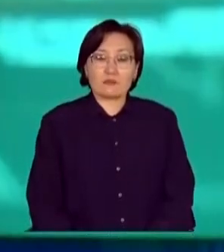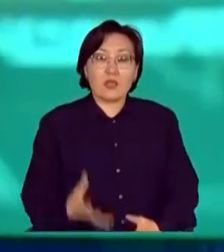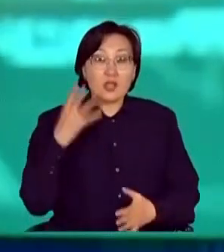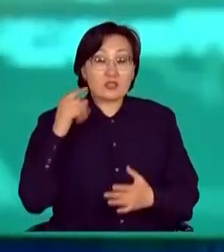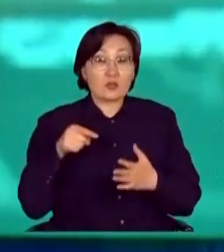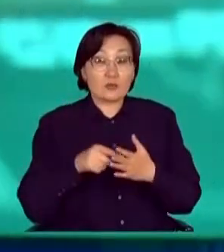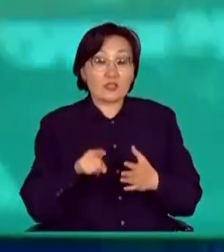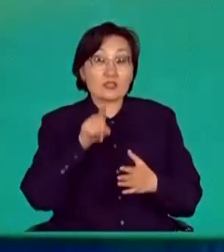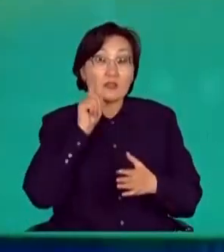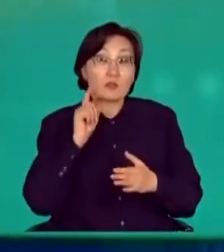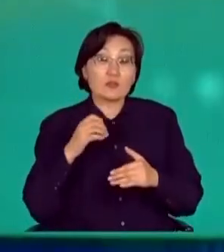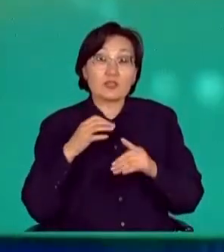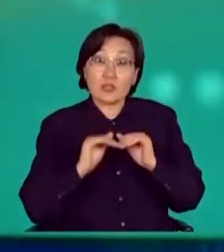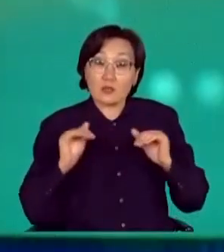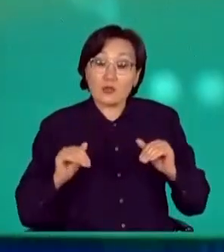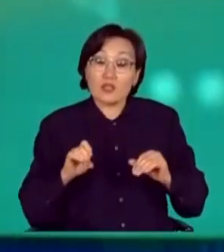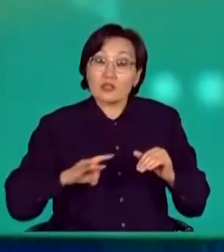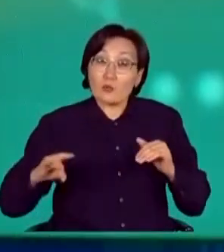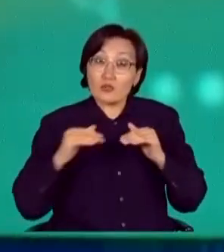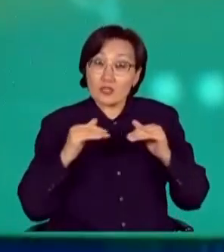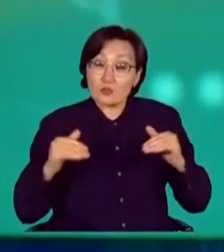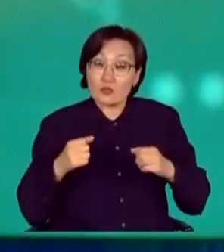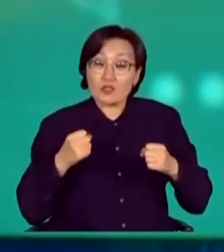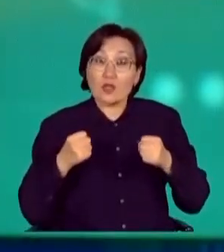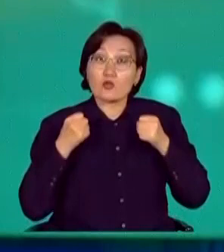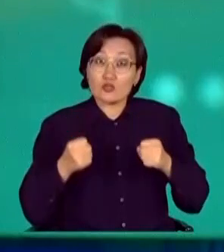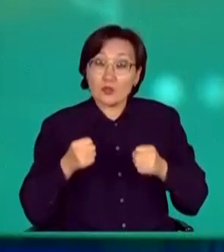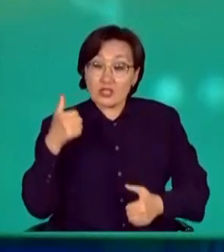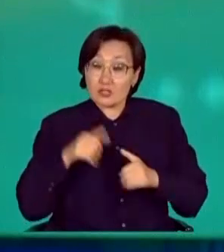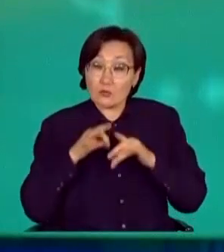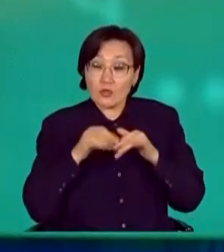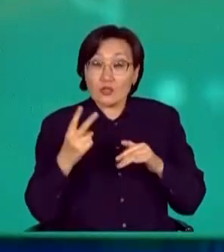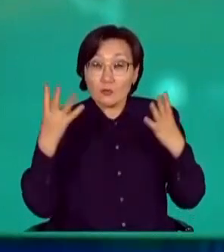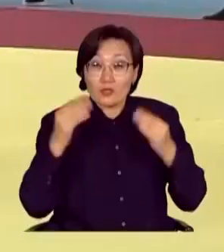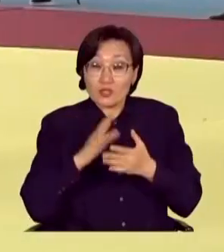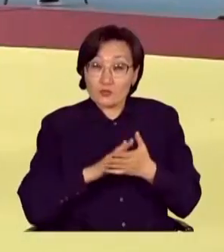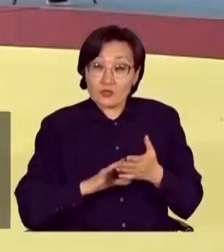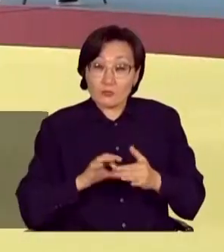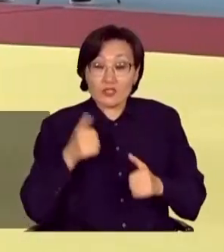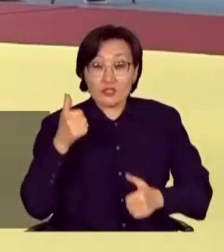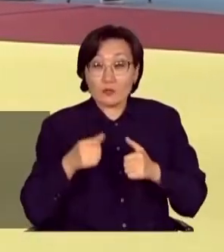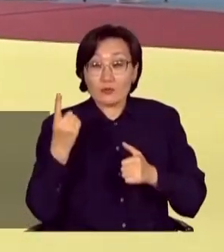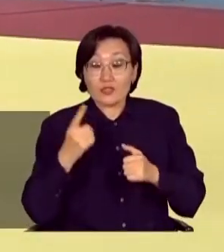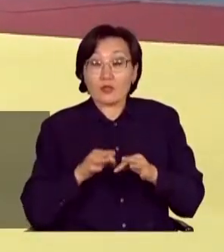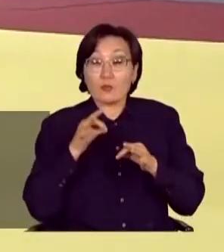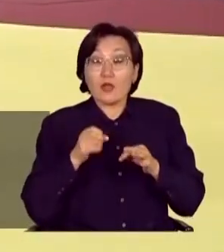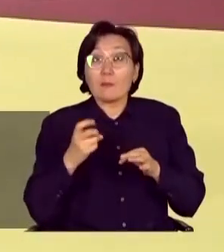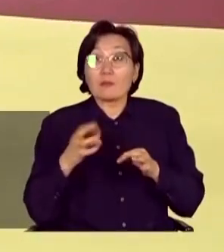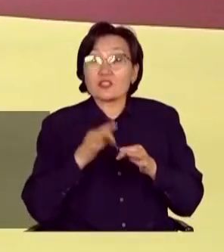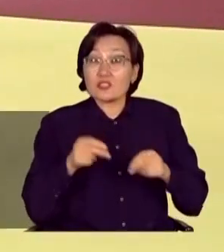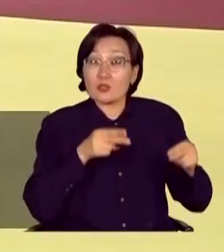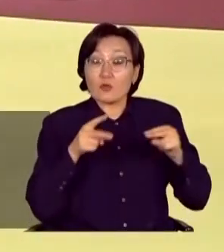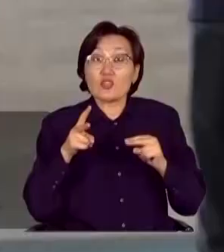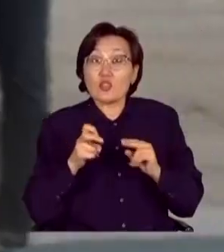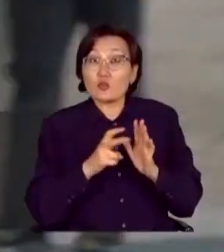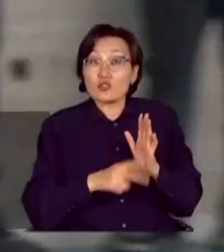Алматыда жасөспірімдер арасында республикалық көлемде спорттық жарыс ұйымдастырылды. Екі күн өткен додада еліміздің бірнеше өңірінен келген жалпы 270